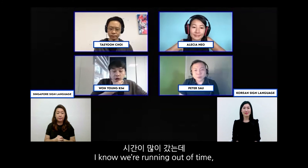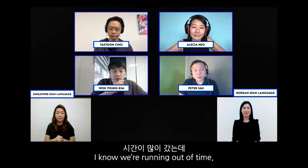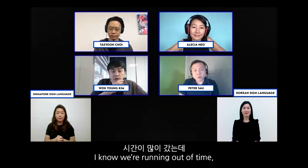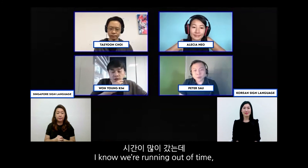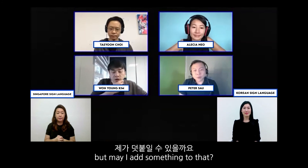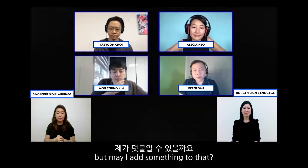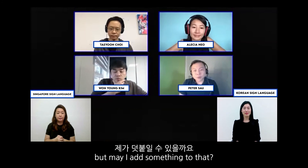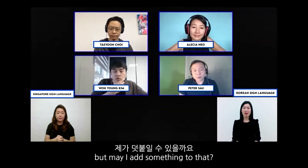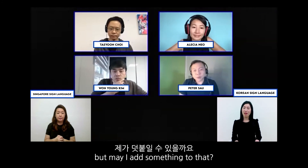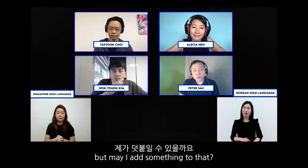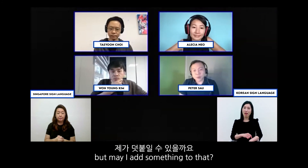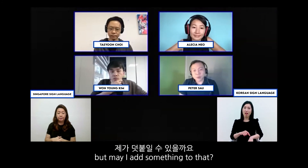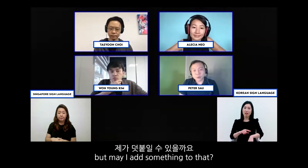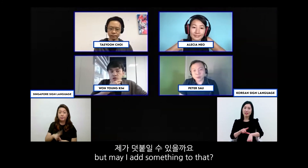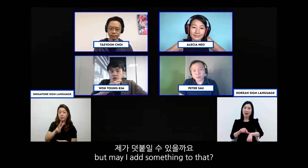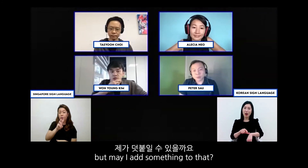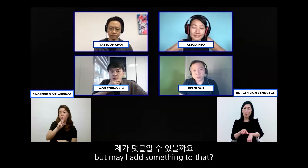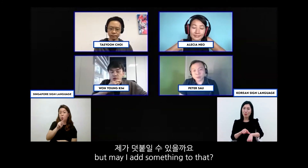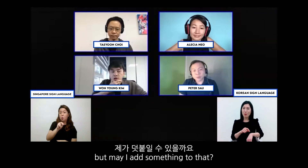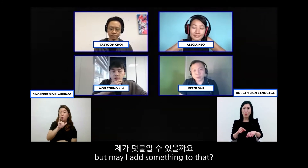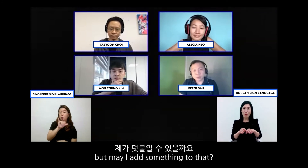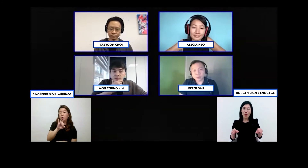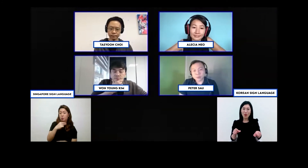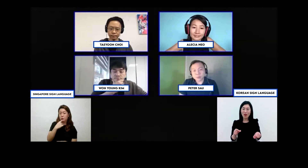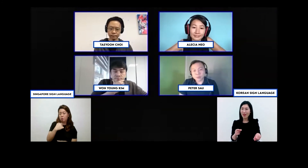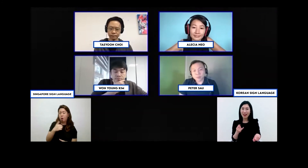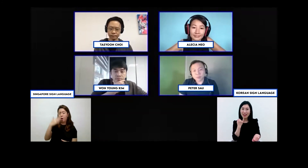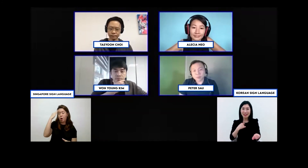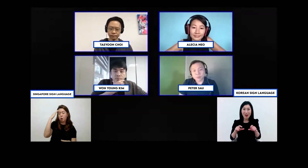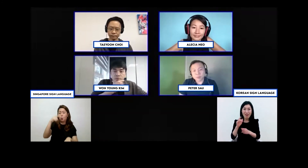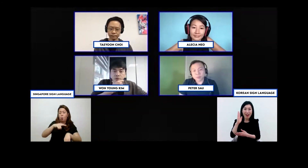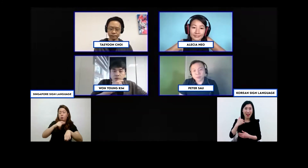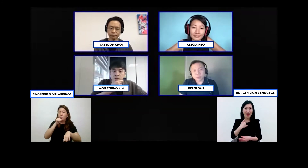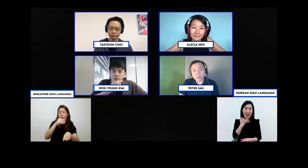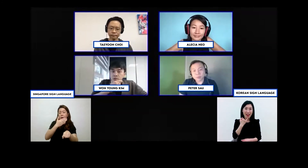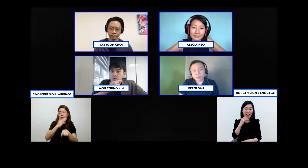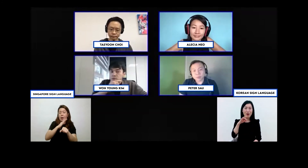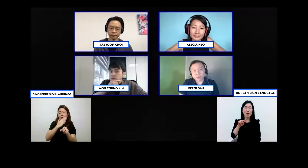시간이 많이 갔는데 제가 뭐 덧붙일 수 있을까요?